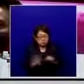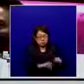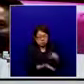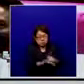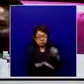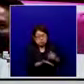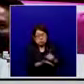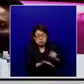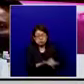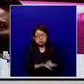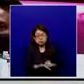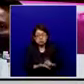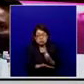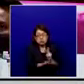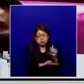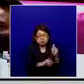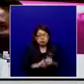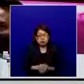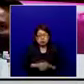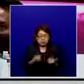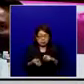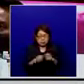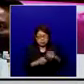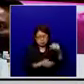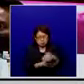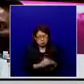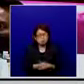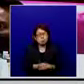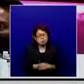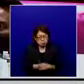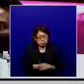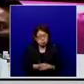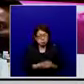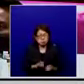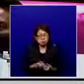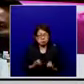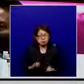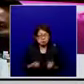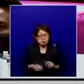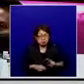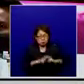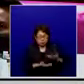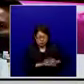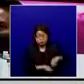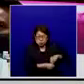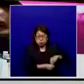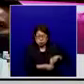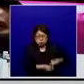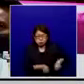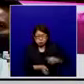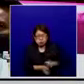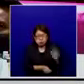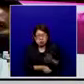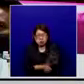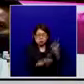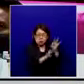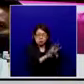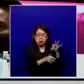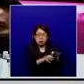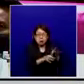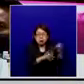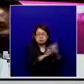ยนะพอเจอเศรษฐกิจสุดเอาเปรียบรอบรัฐบาลไม่ยอมใช้เงินตัวเองเงินตัวเองมีนะฝากอยู่ต่างประเ